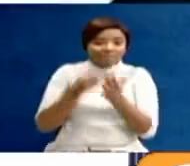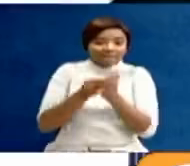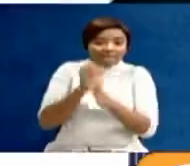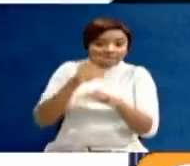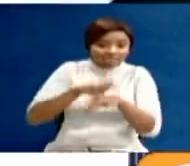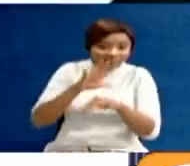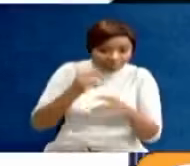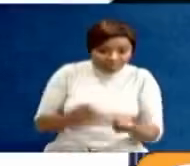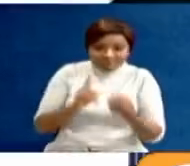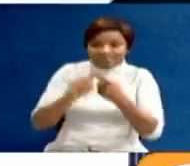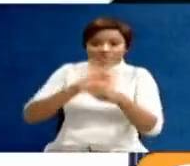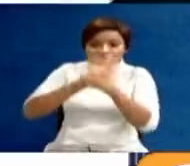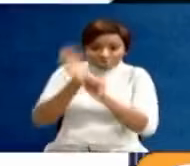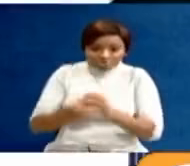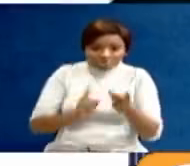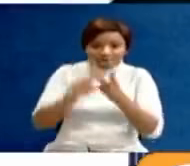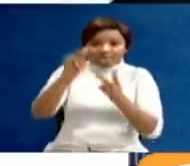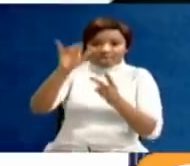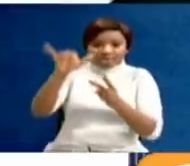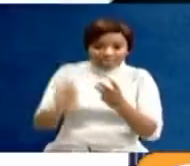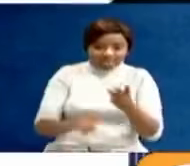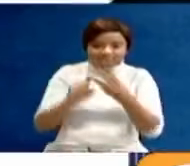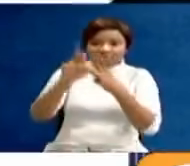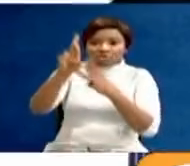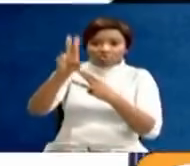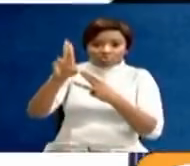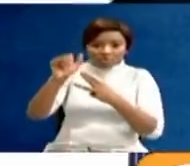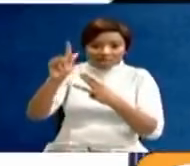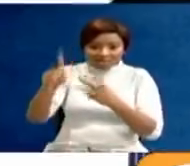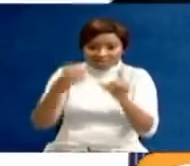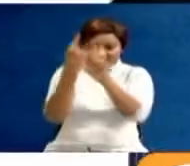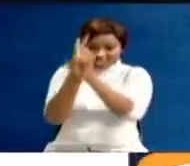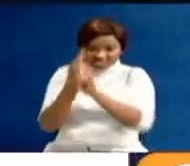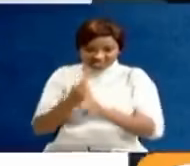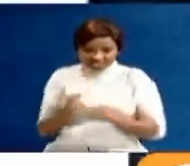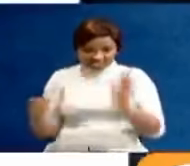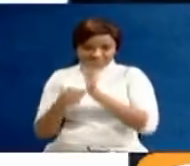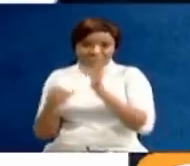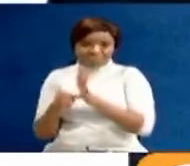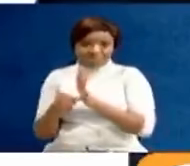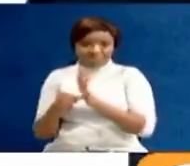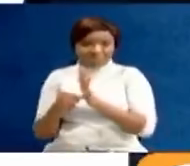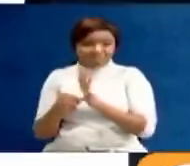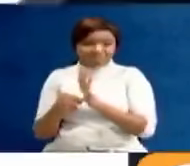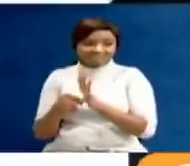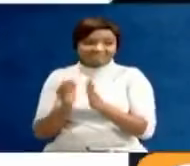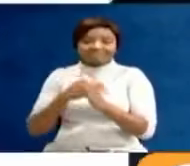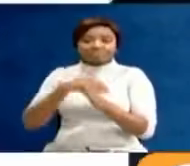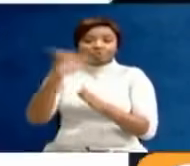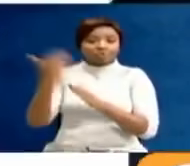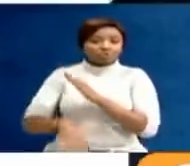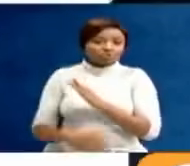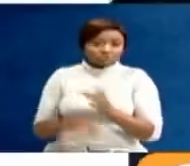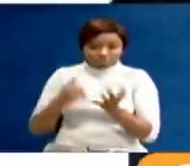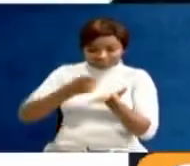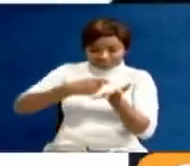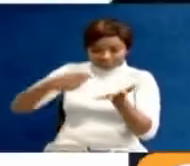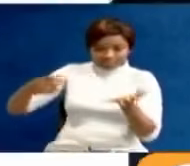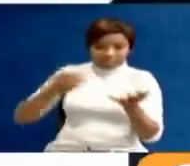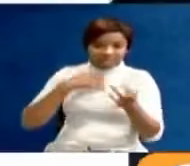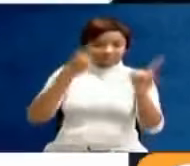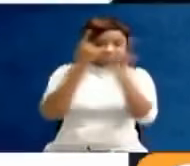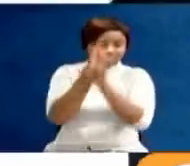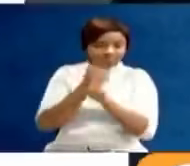COVID-19, NYS, sakata ya ardhi ya Ruaraka, pamoja na sakata zingine. Mwisho wa nukuu. Barua hiyo imetiwa saini